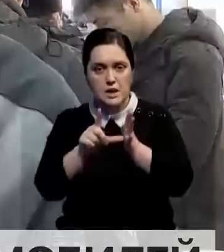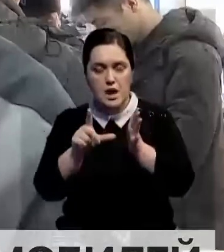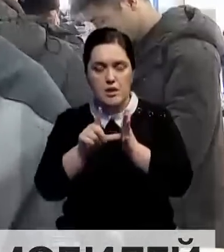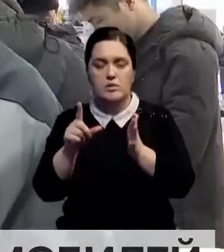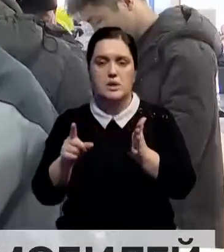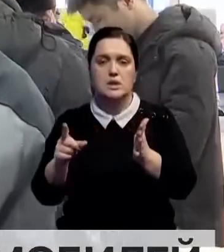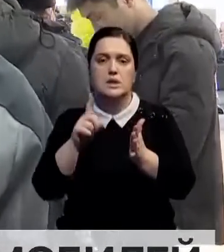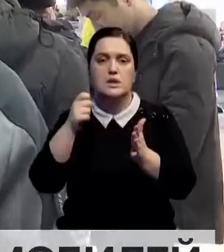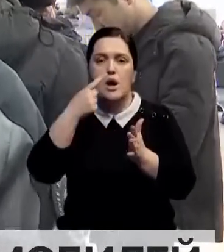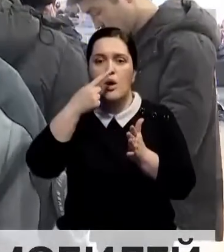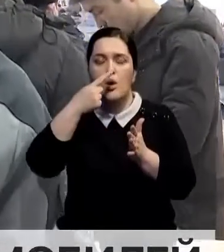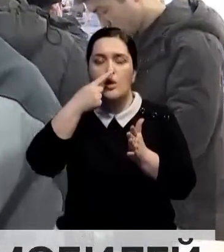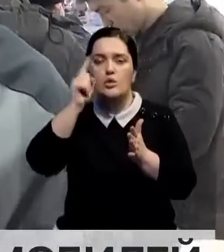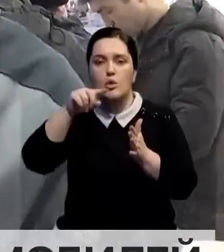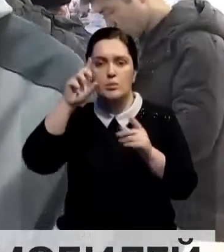госномер.